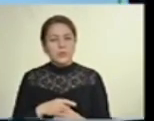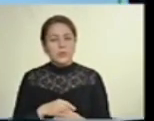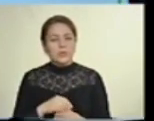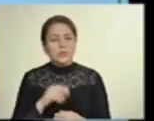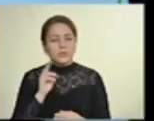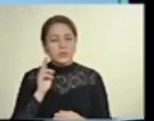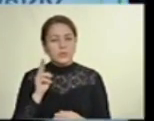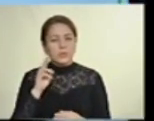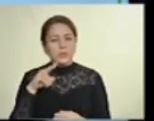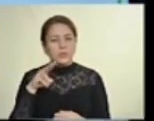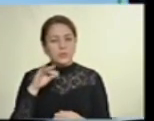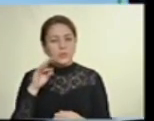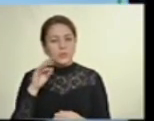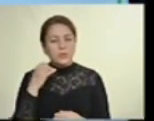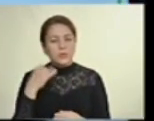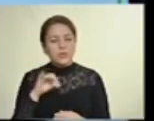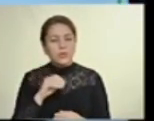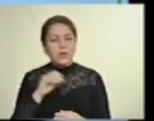Karl Linney,